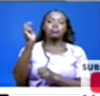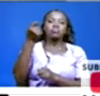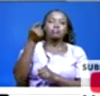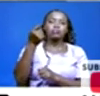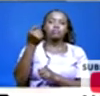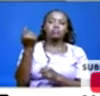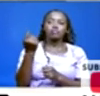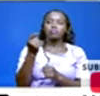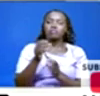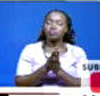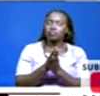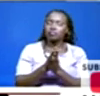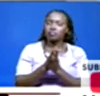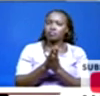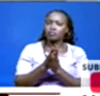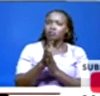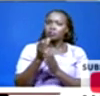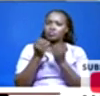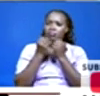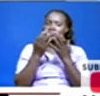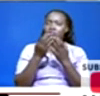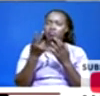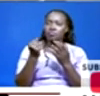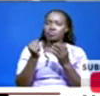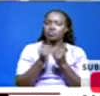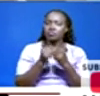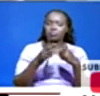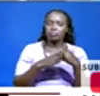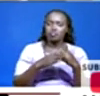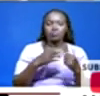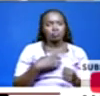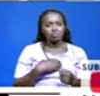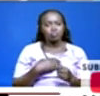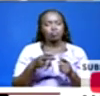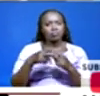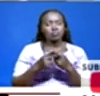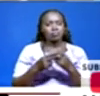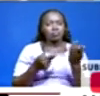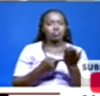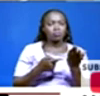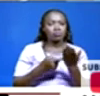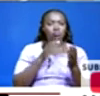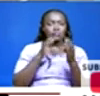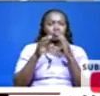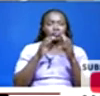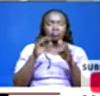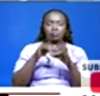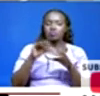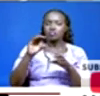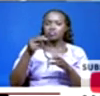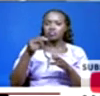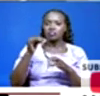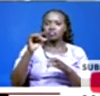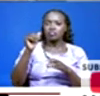CNN. Nelly ambaye mwaka 2019 alijiuzulu kazi ya uhandisi wa teknolojia ya habari huko Chicago ili kuzindua